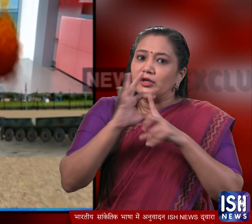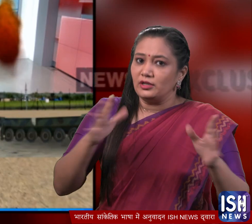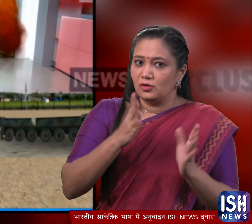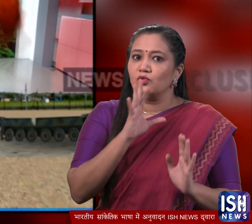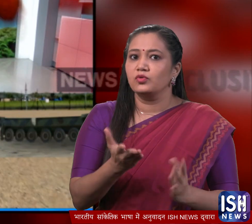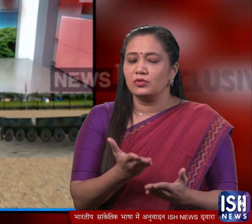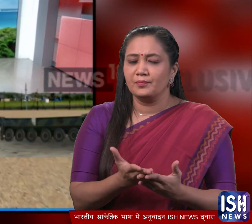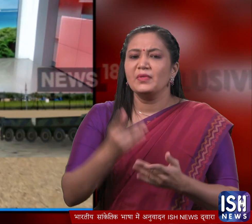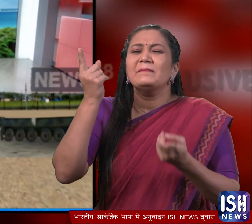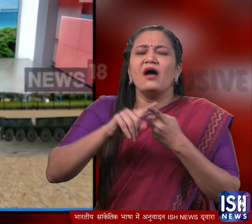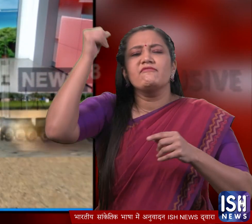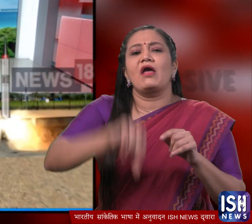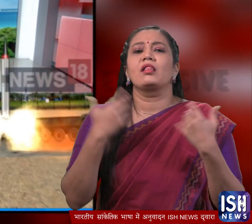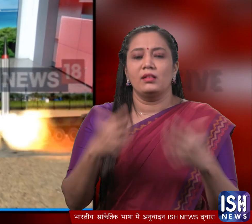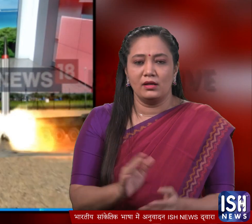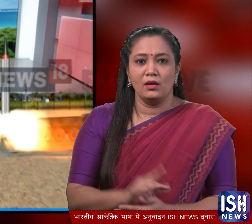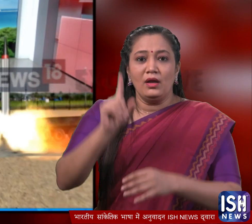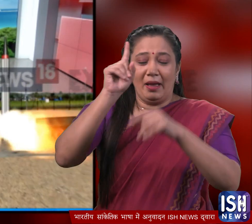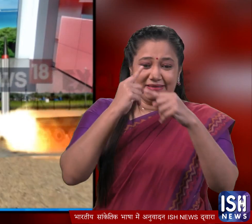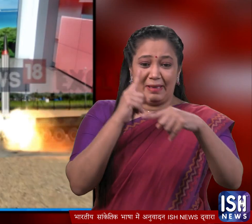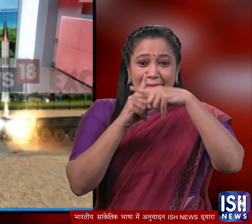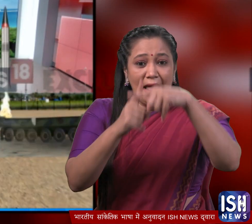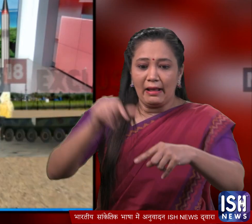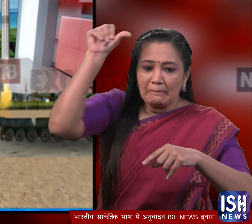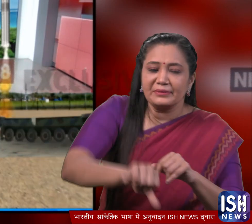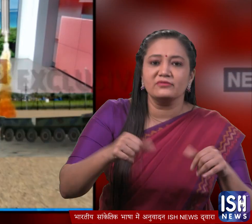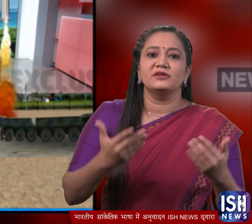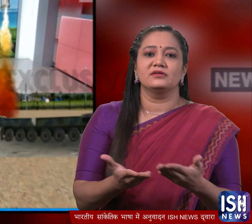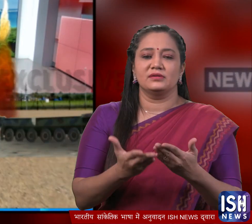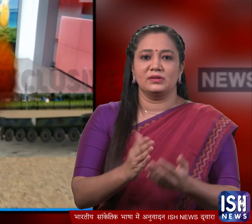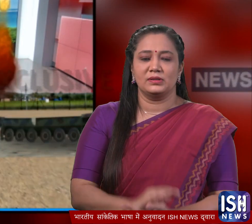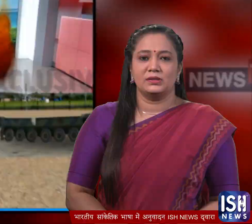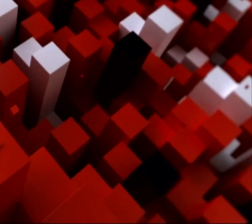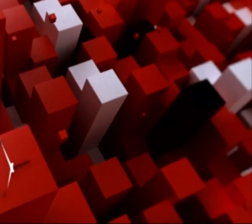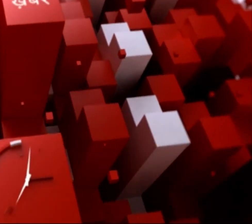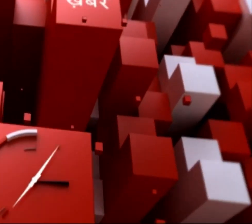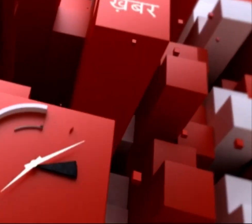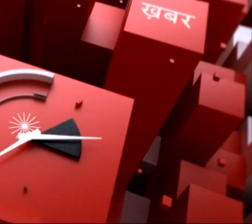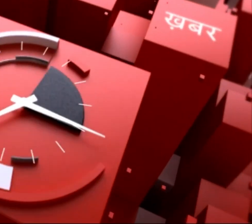खलबली मचा दी। हालांकि ये टेस्ट फेल रहा, क्योंकि चीन की मिसाइल अपने टारगेट को भेद ही नहीं पाई।